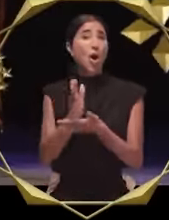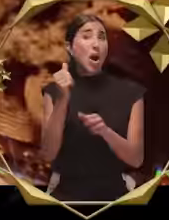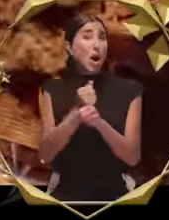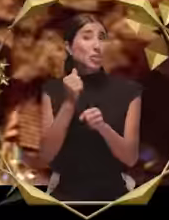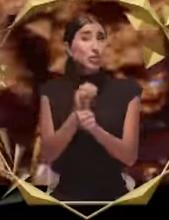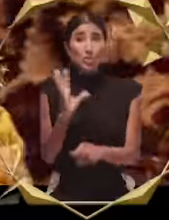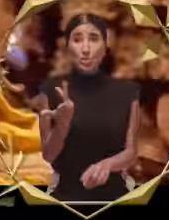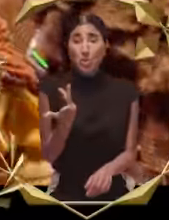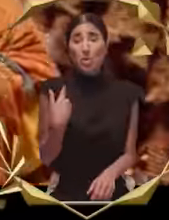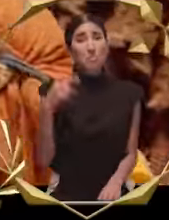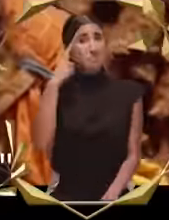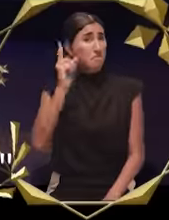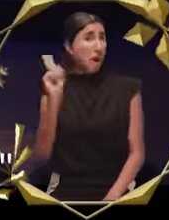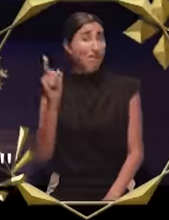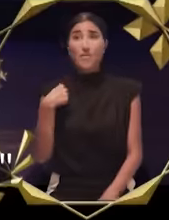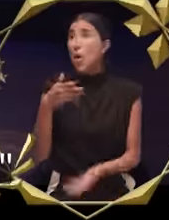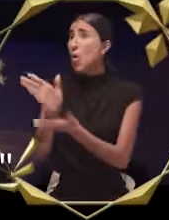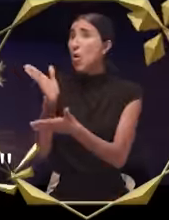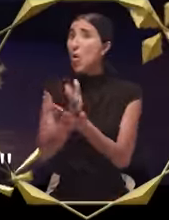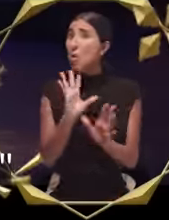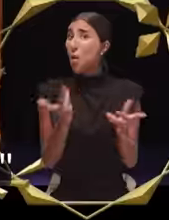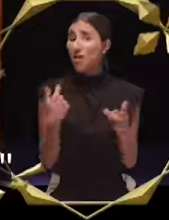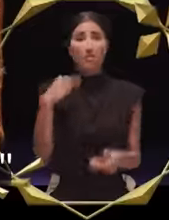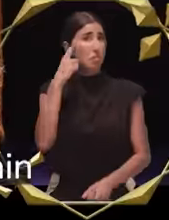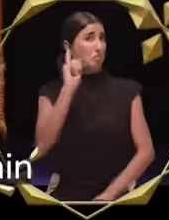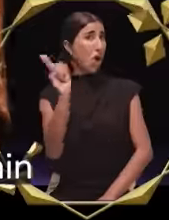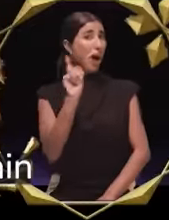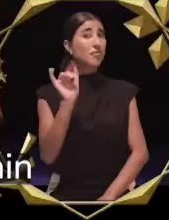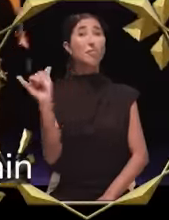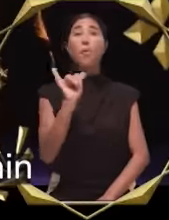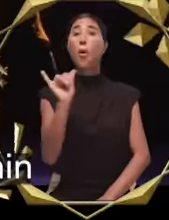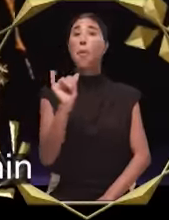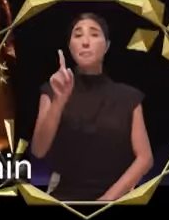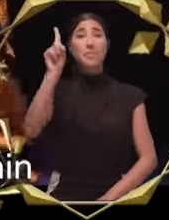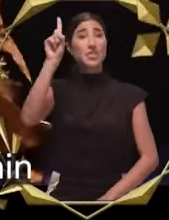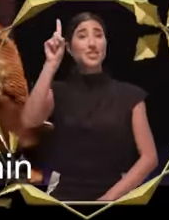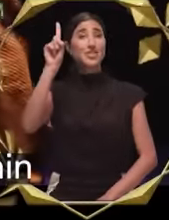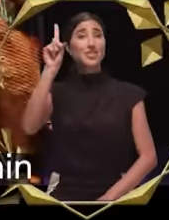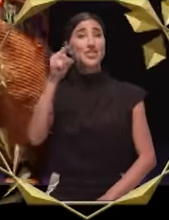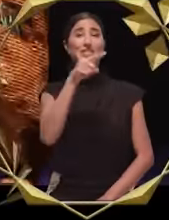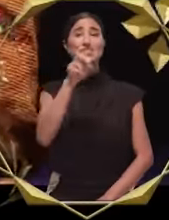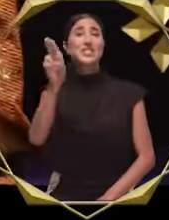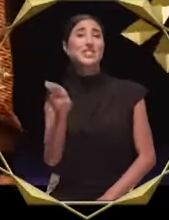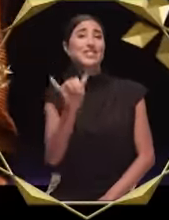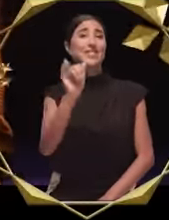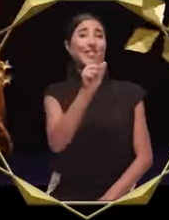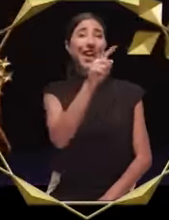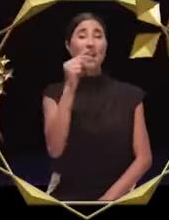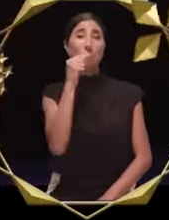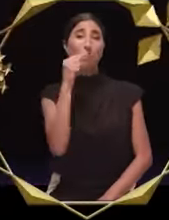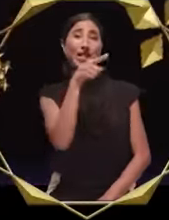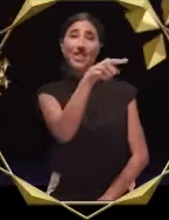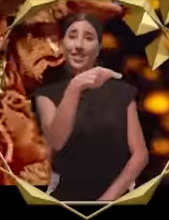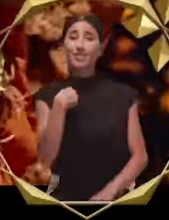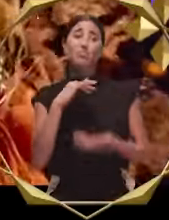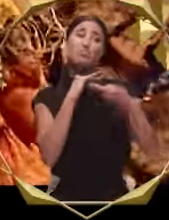سنفعل لا نعرف ماذا ونذهب لا نعرف أين لأجلي زين فلا شيء أبداً